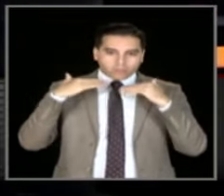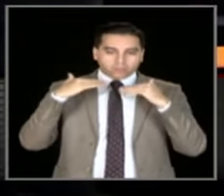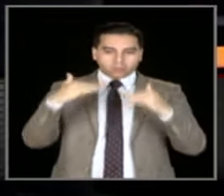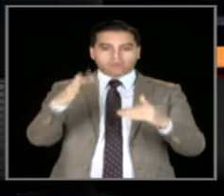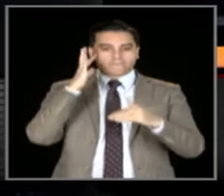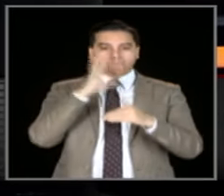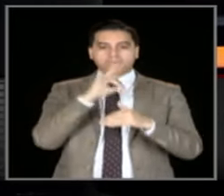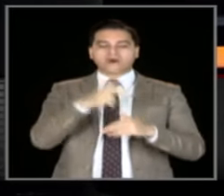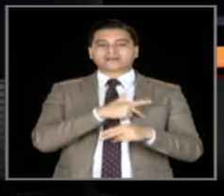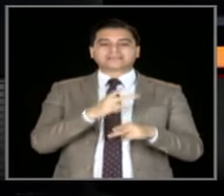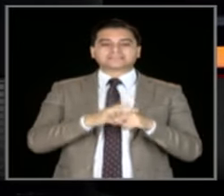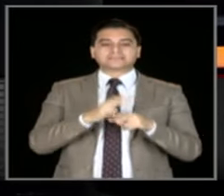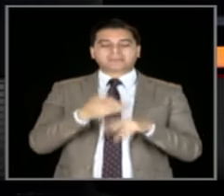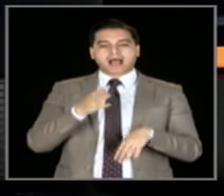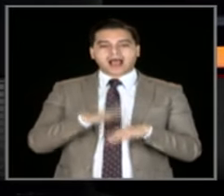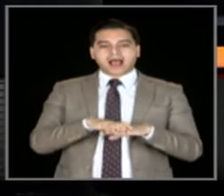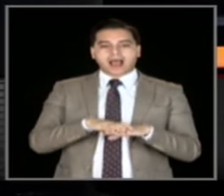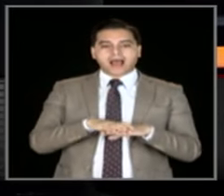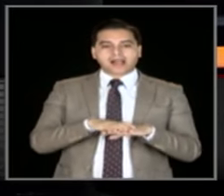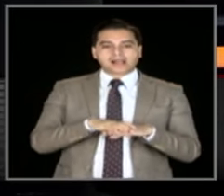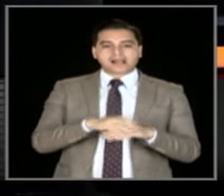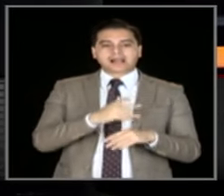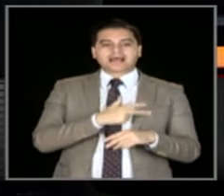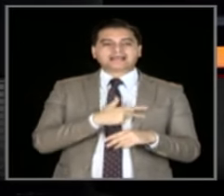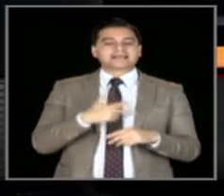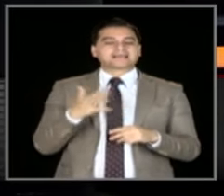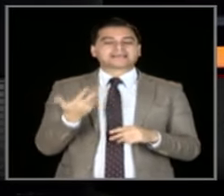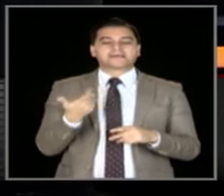اتسمى على اسم جنس من الأعشاب البحرية،